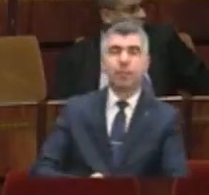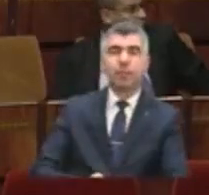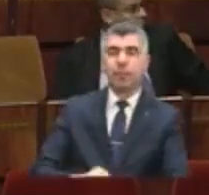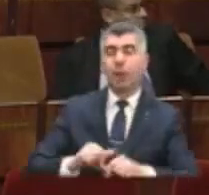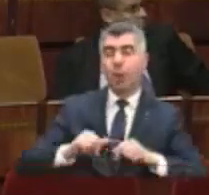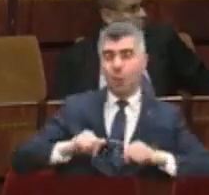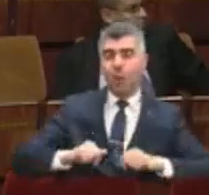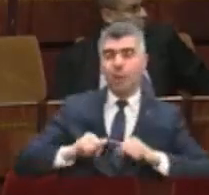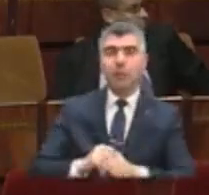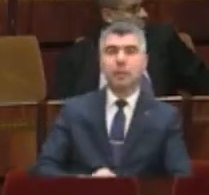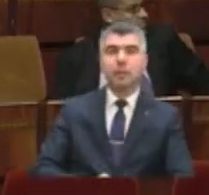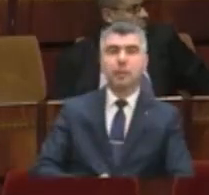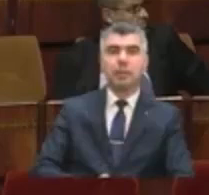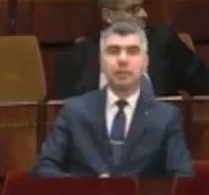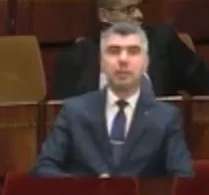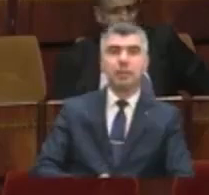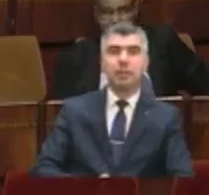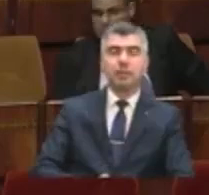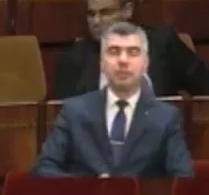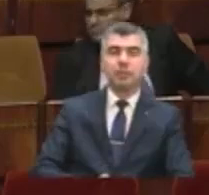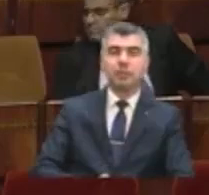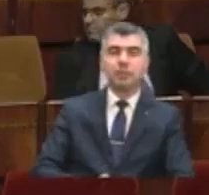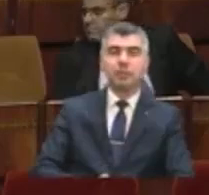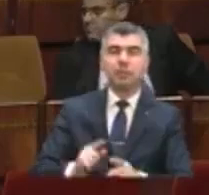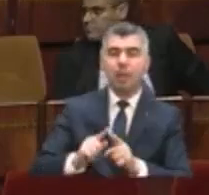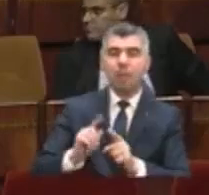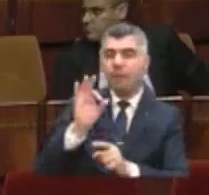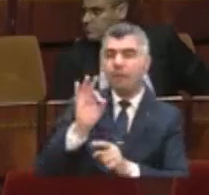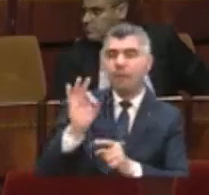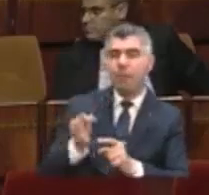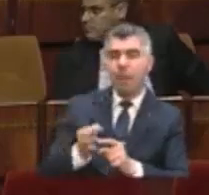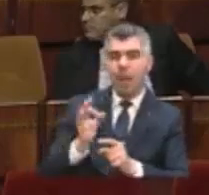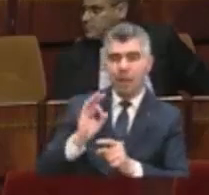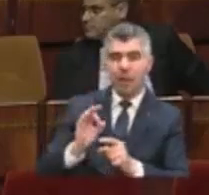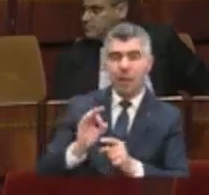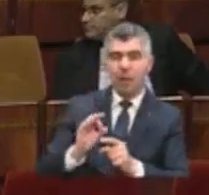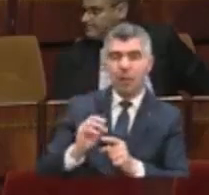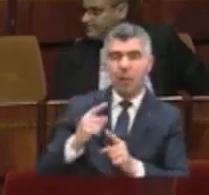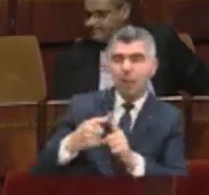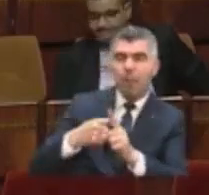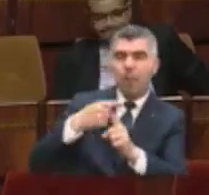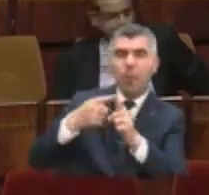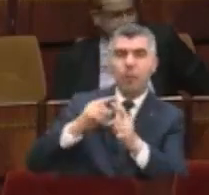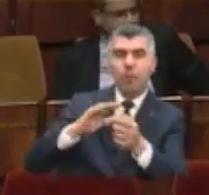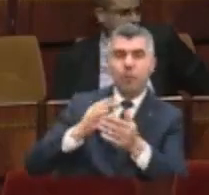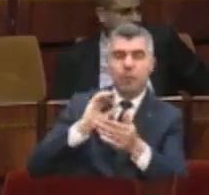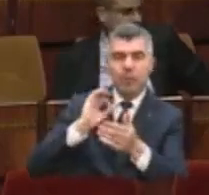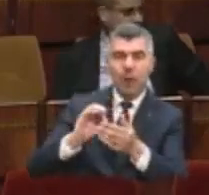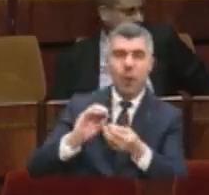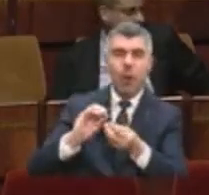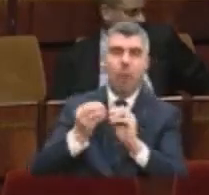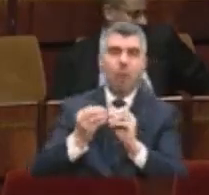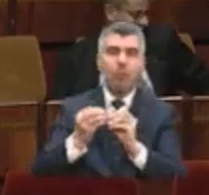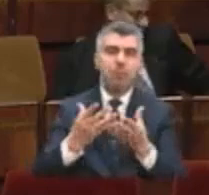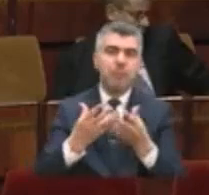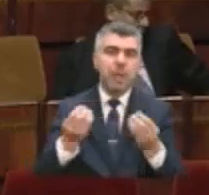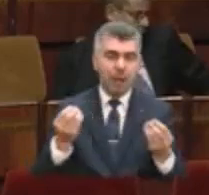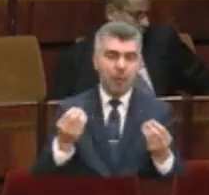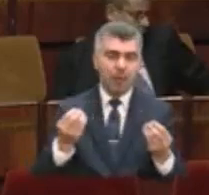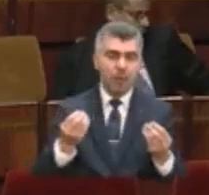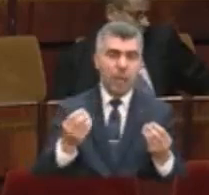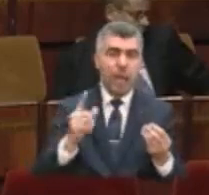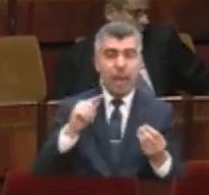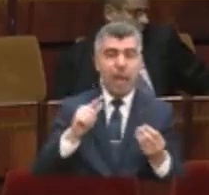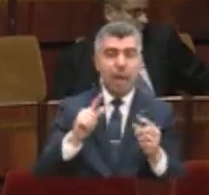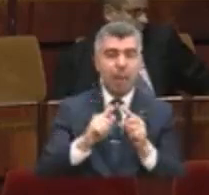الوزير، هذه النسب قد تفاقمت بعدة عوامل، منها تعدد